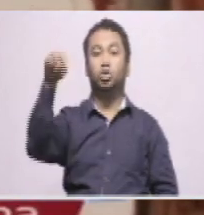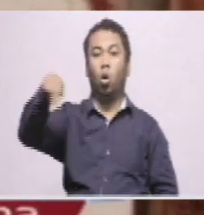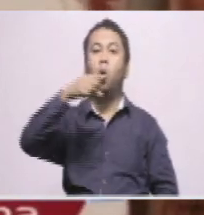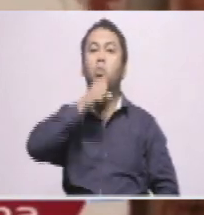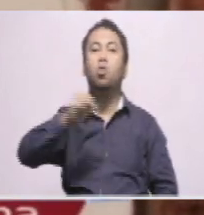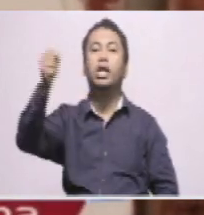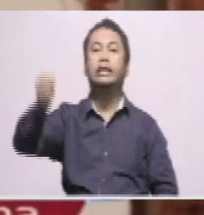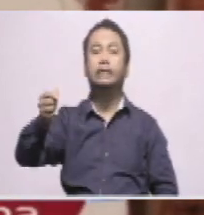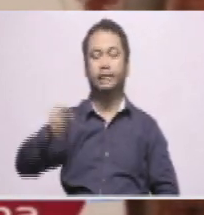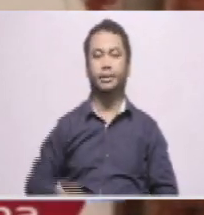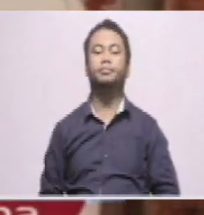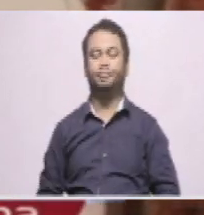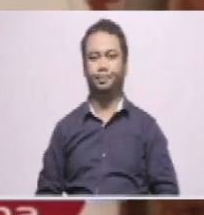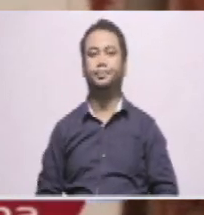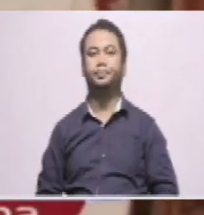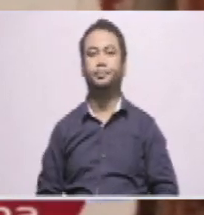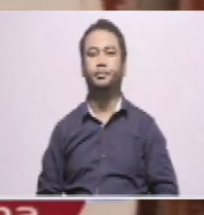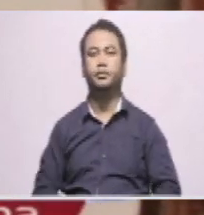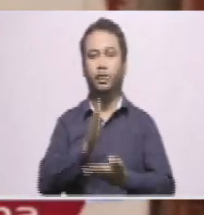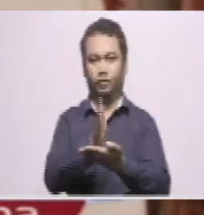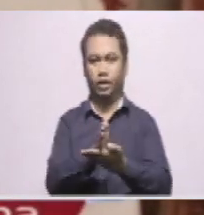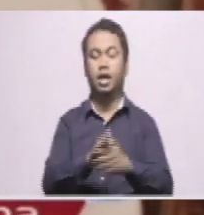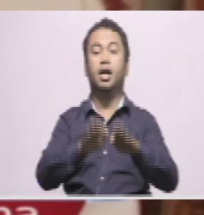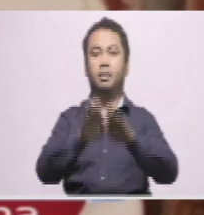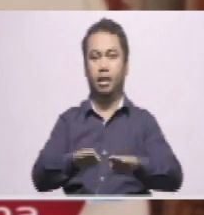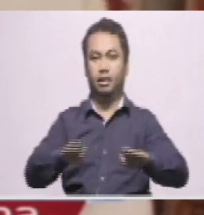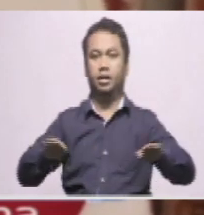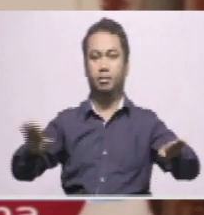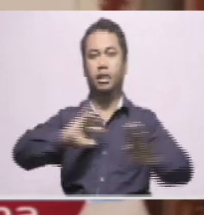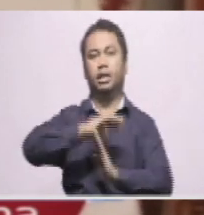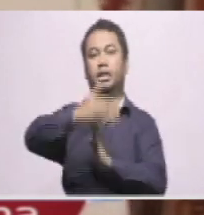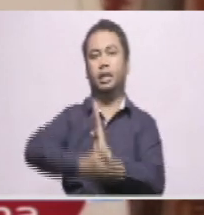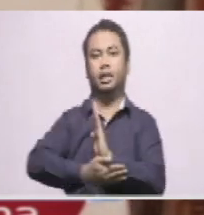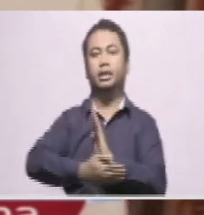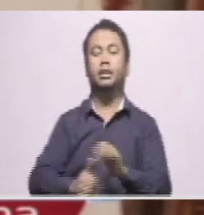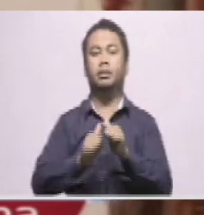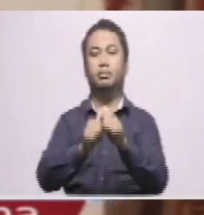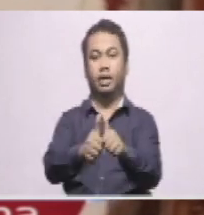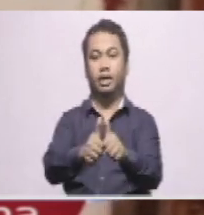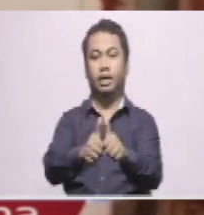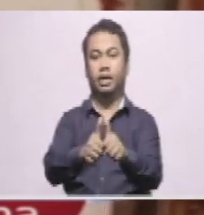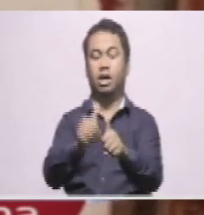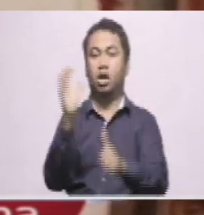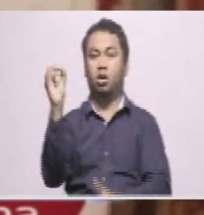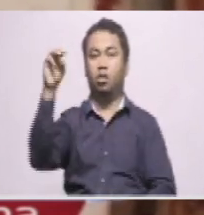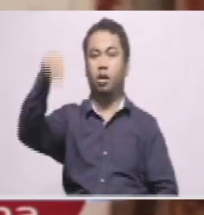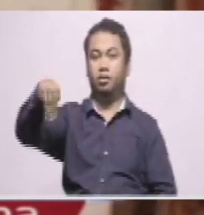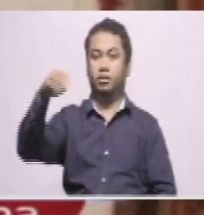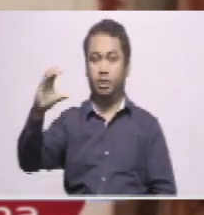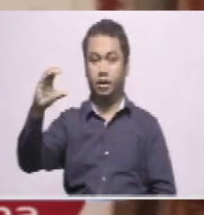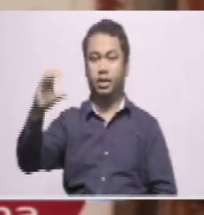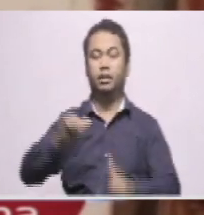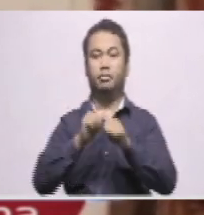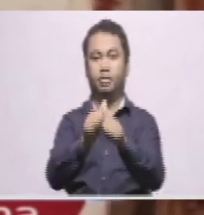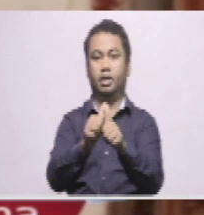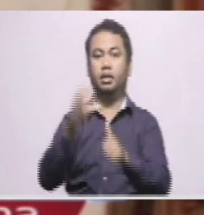dia napetraka daholo ny lamina rehetra zay ny arana tamin'ny OMC sy ny